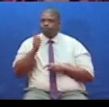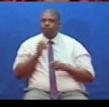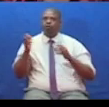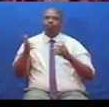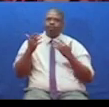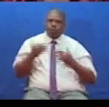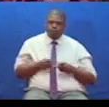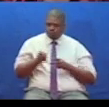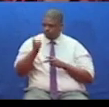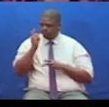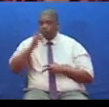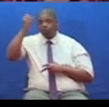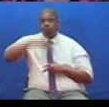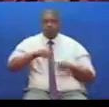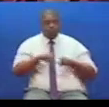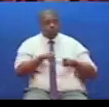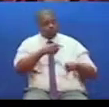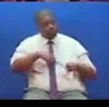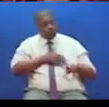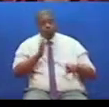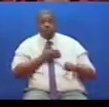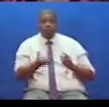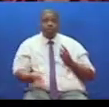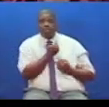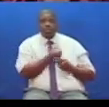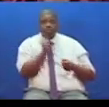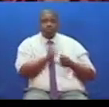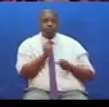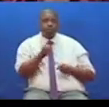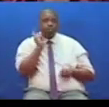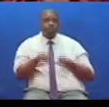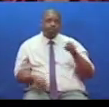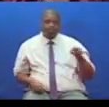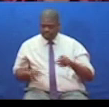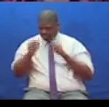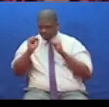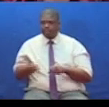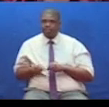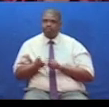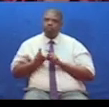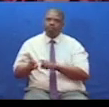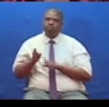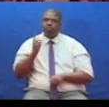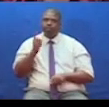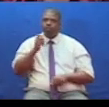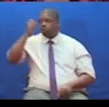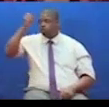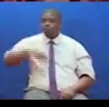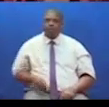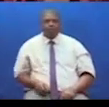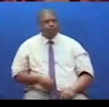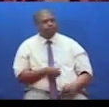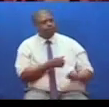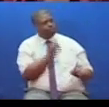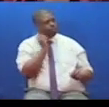wa jua. Ndugu zangu, tukitaka kufanikiwa kwenye mambo ya umeme, lazima tuende kwenye umeme wa jua na